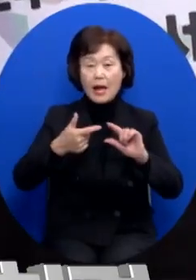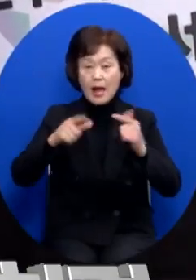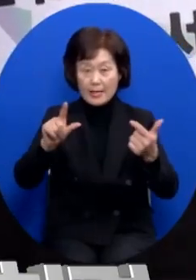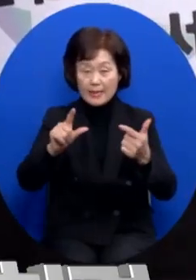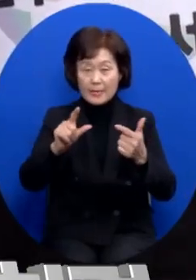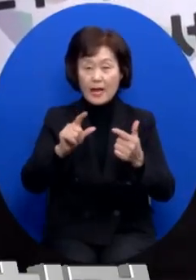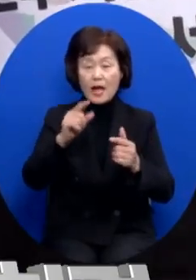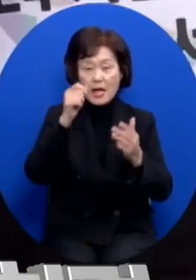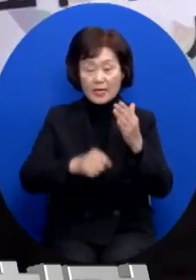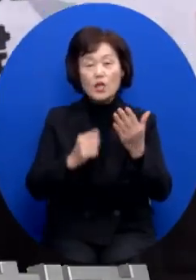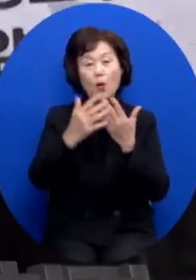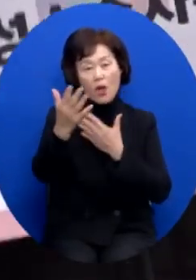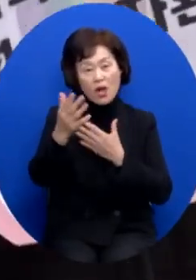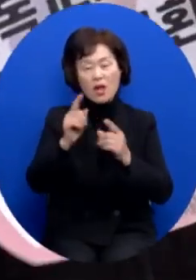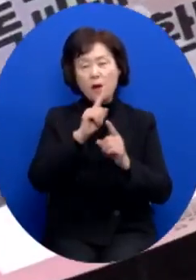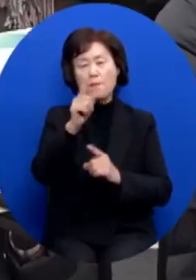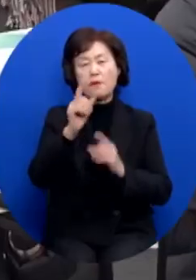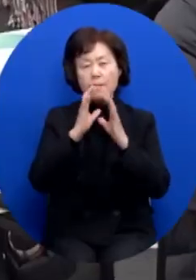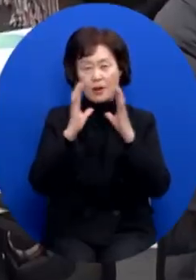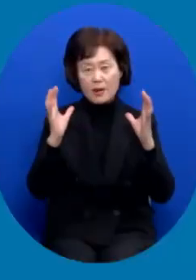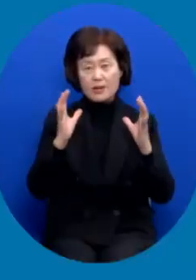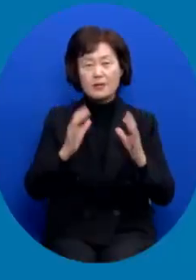의견이 나오고 있습니다.